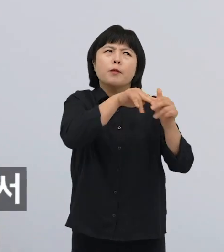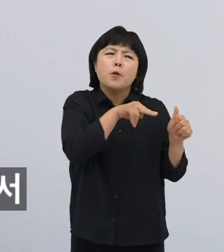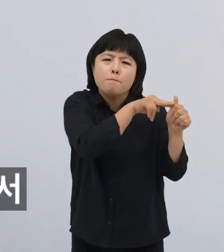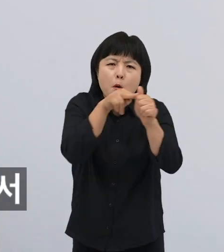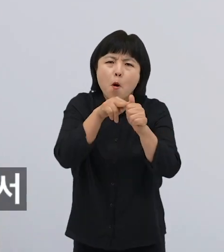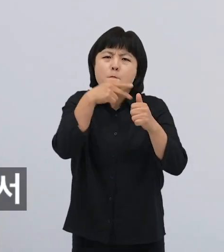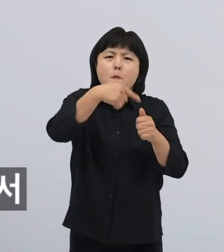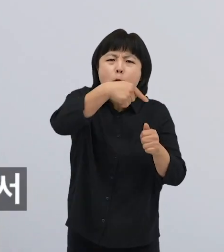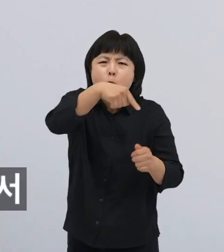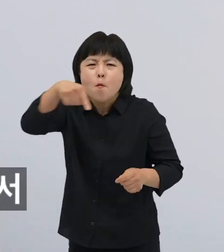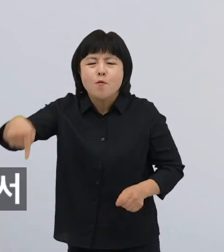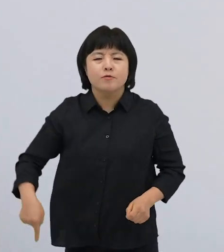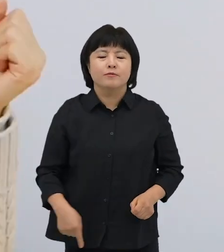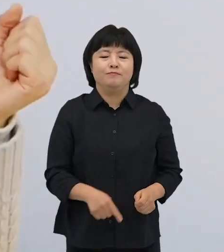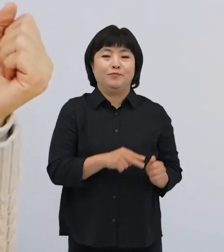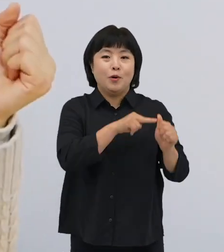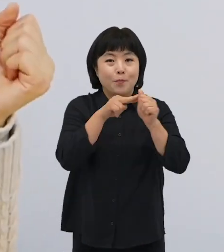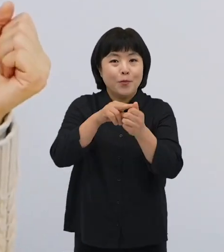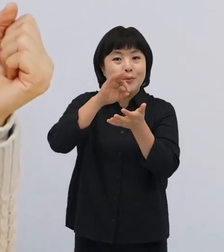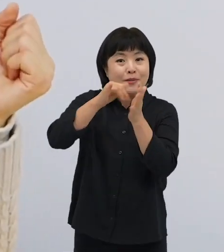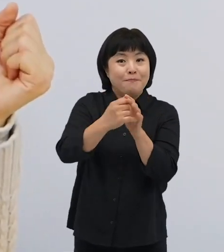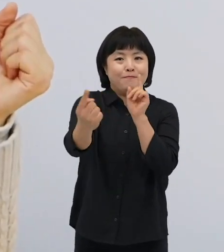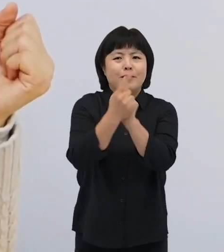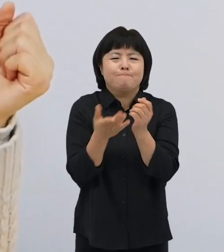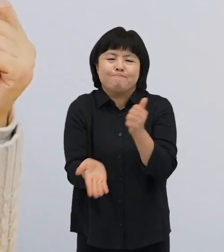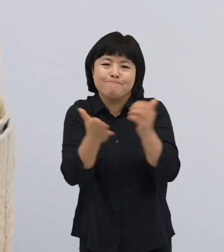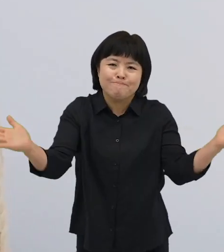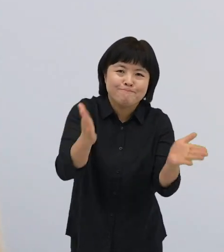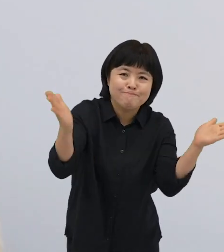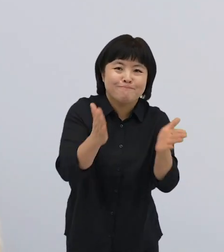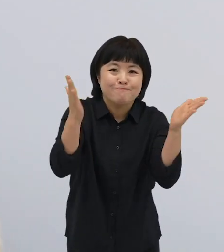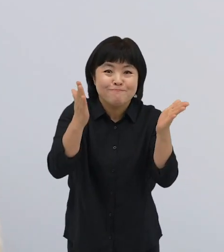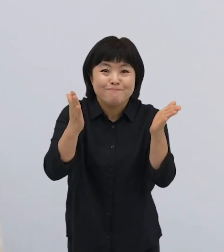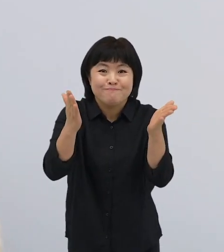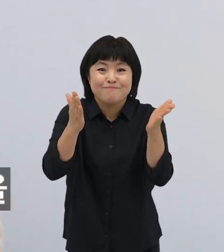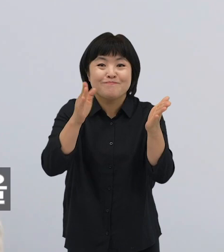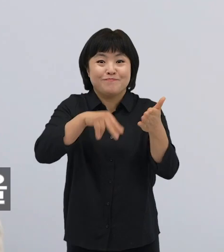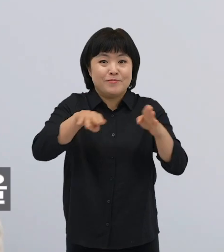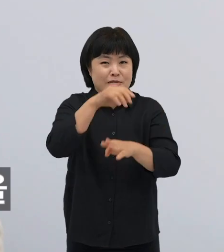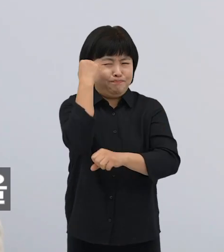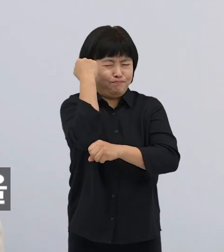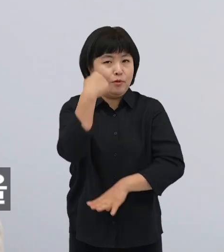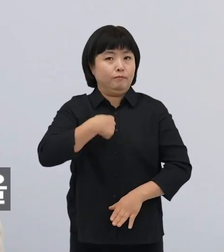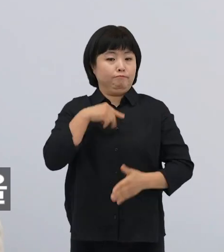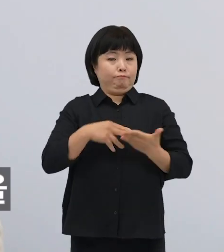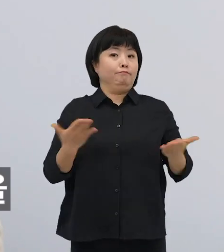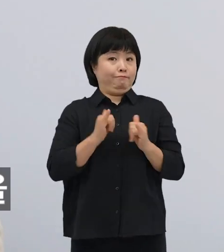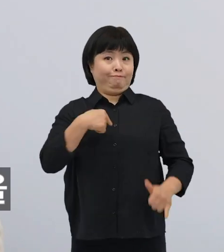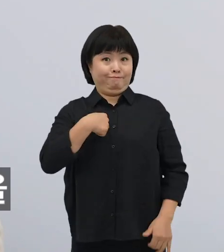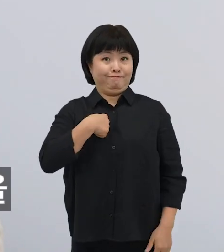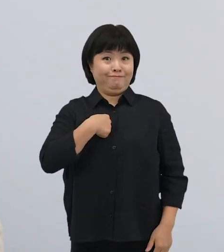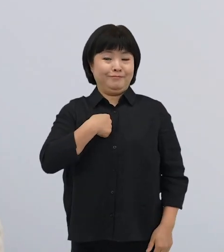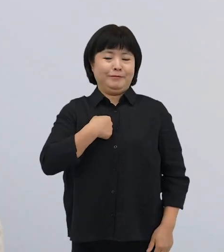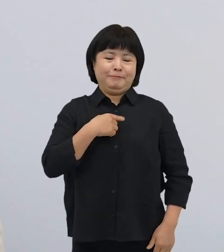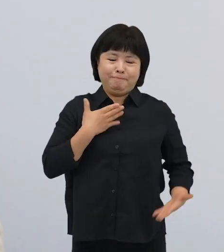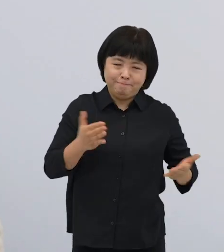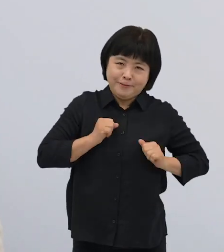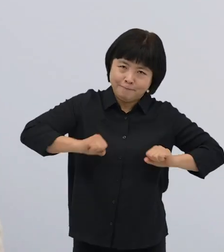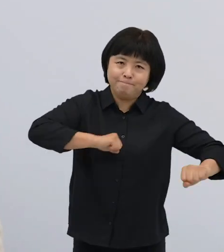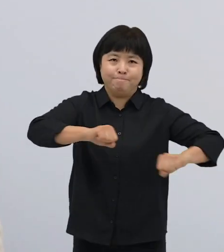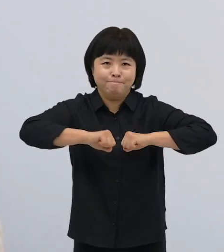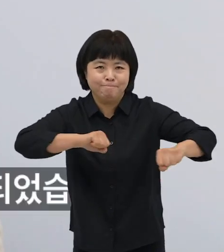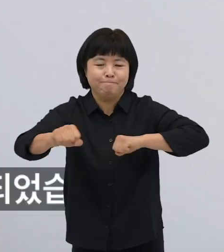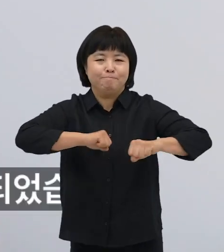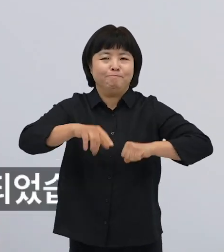도서관의 정보를 제대로 조직해서 정보와 이용자의 만남을 잘 주선하는 도서관의 가장 근본적인 기능을 충실히